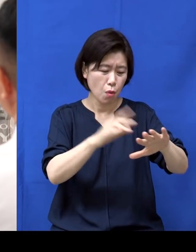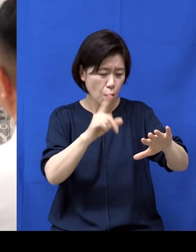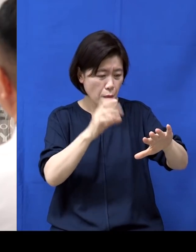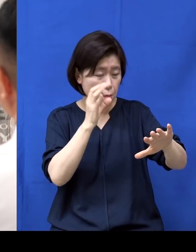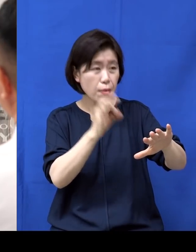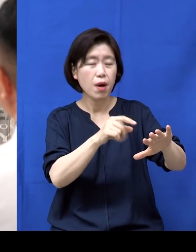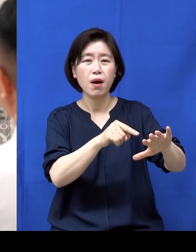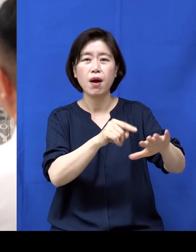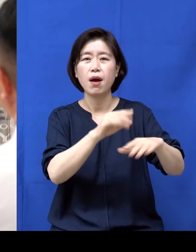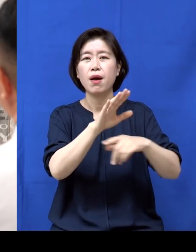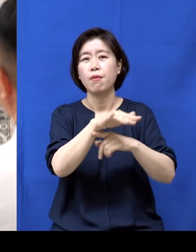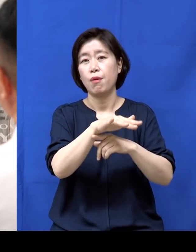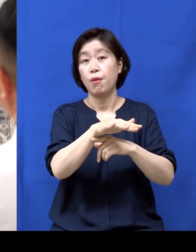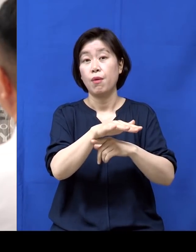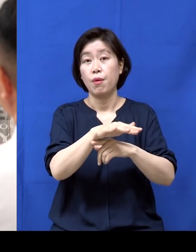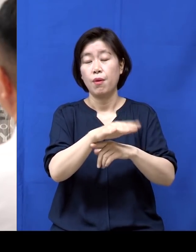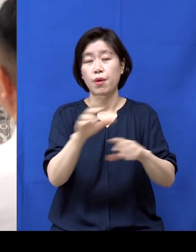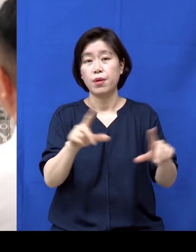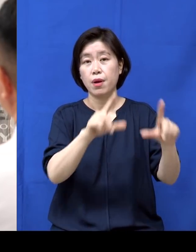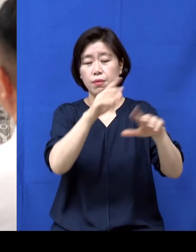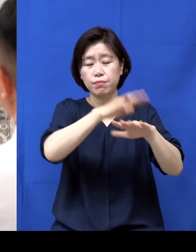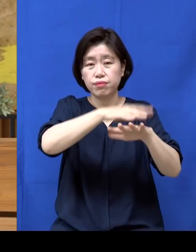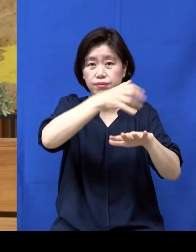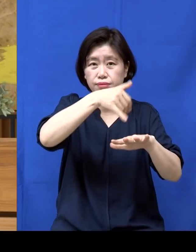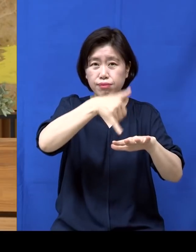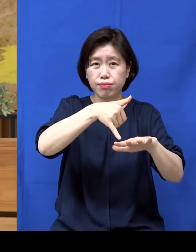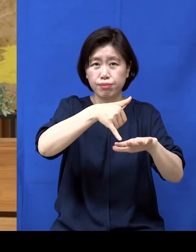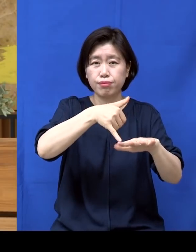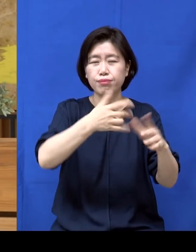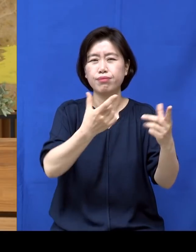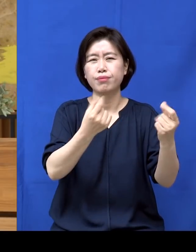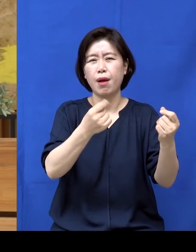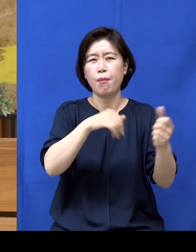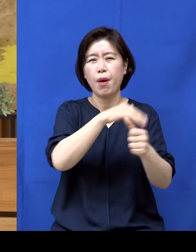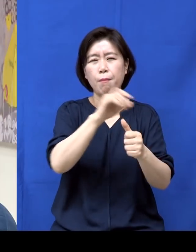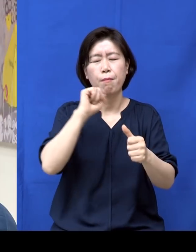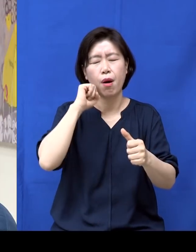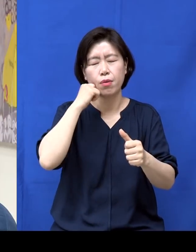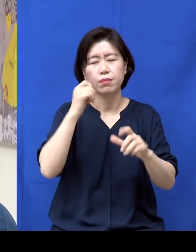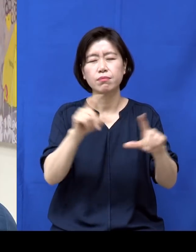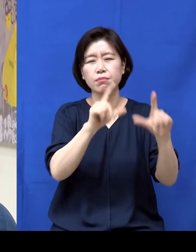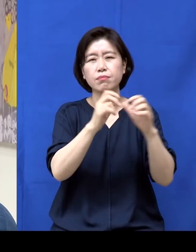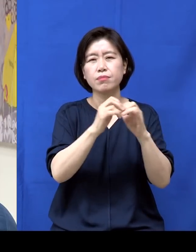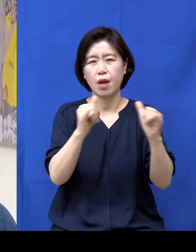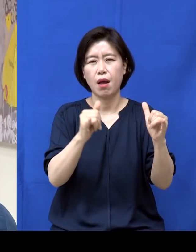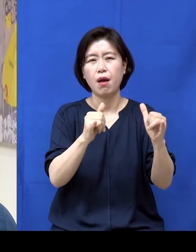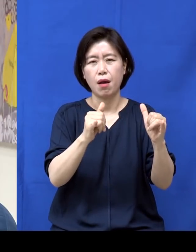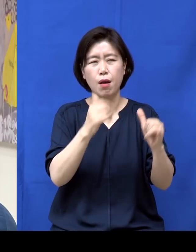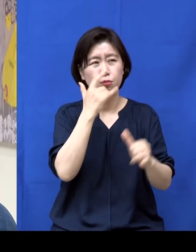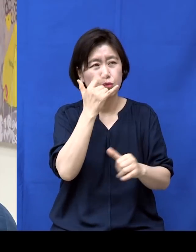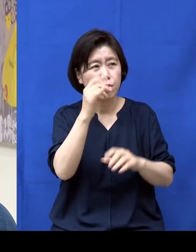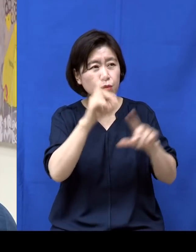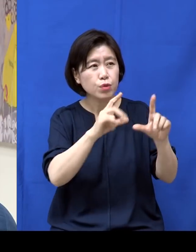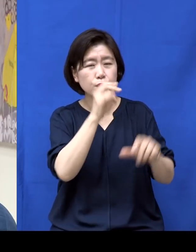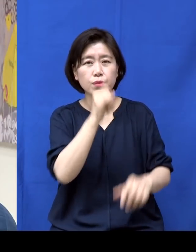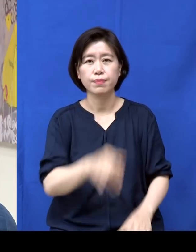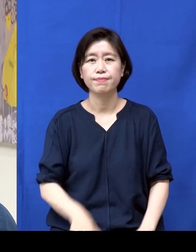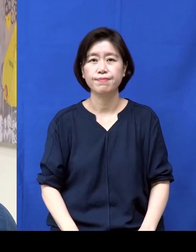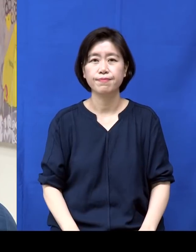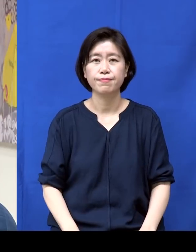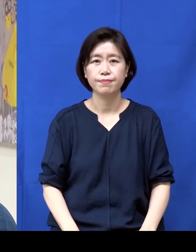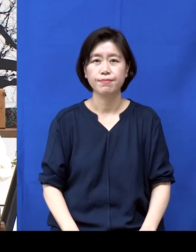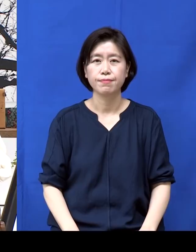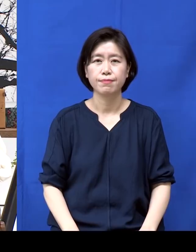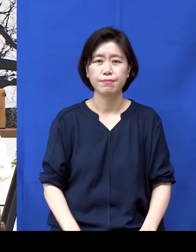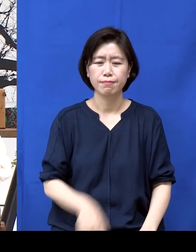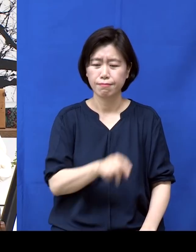예. 시골에서 농사를 어렵게 지으시는 분들인데, 그러니까 늦은 나이에 늦둥이 아들을